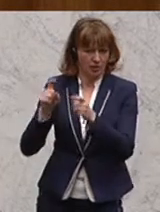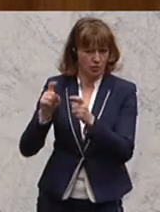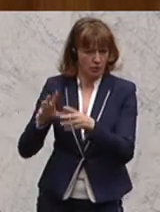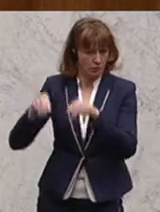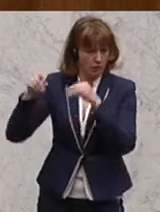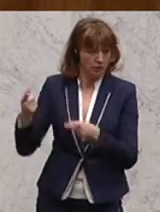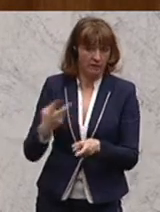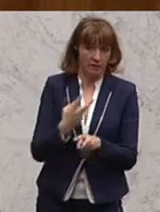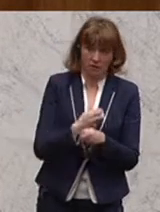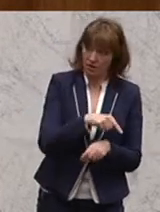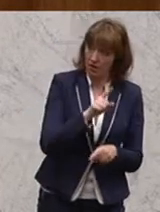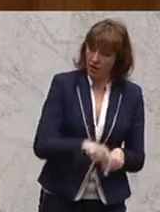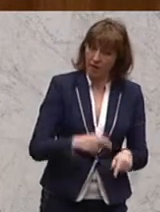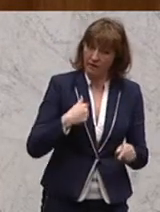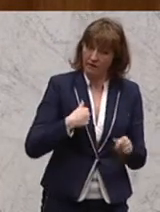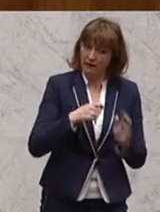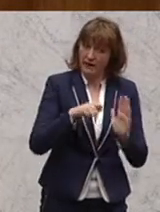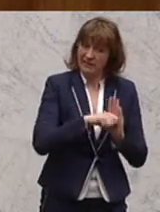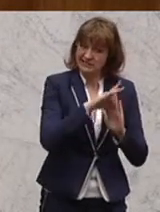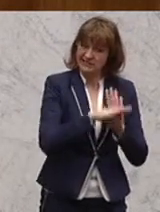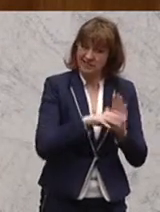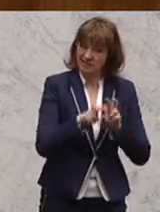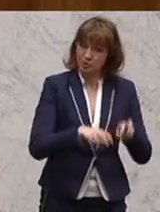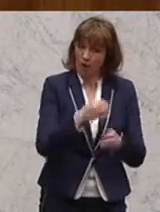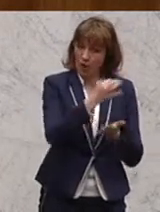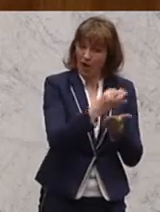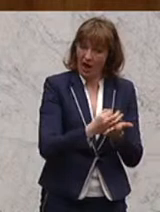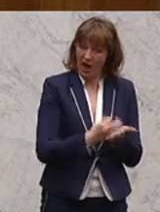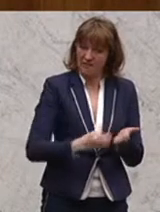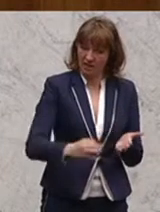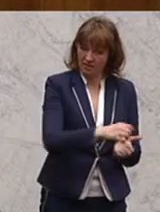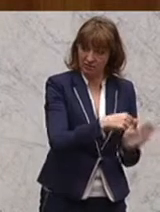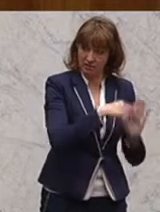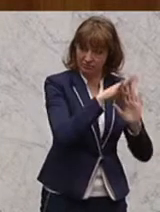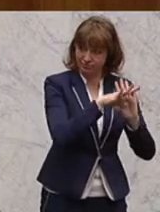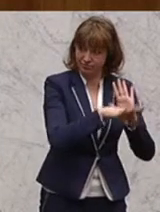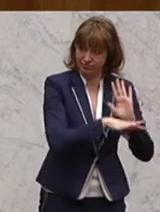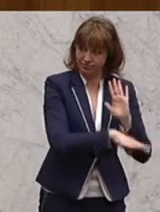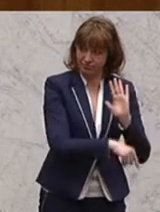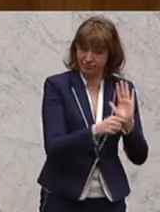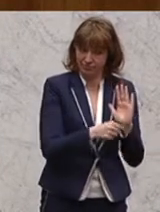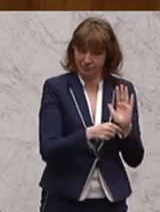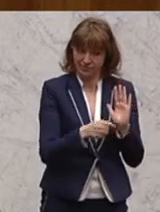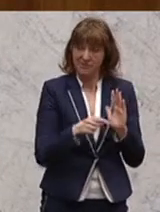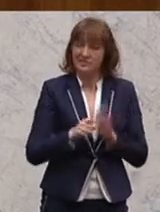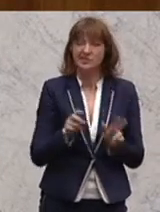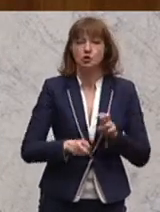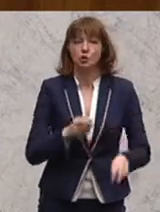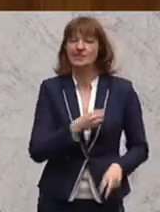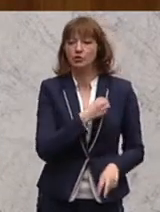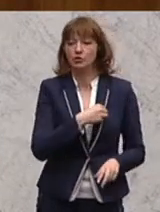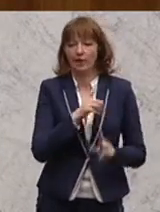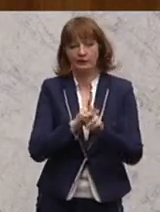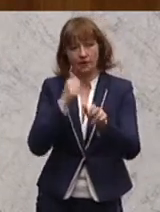Liste die graue Liste der Steueroasen hat setzen lassen. Aufgrund dieser Steuersünderjagd ist